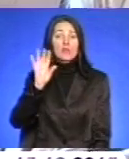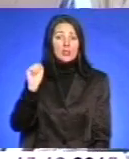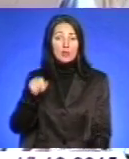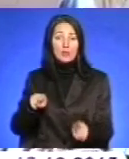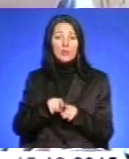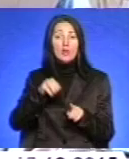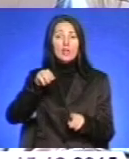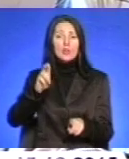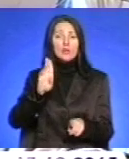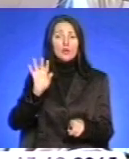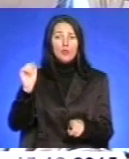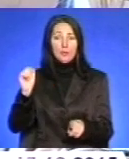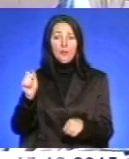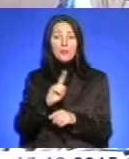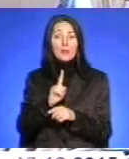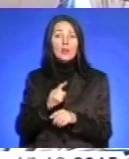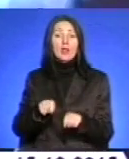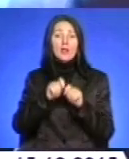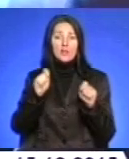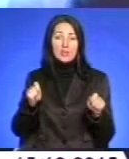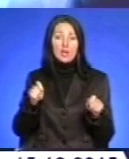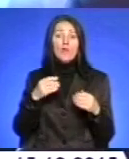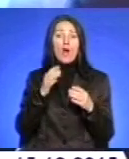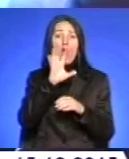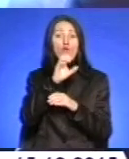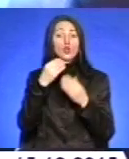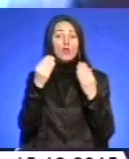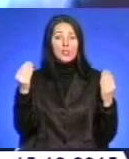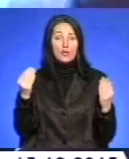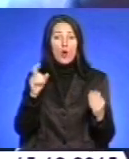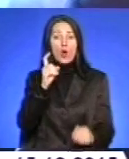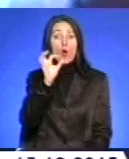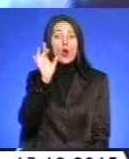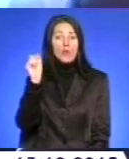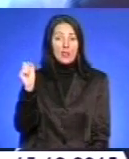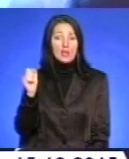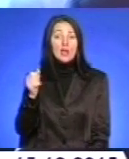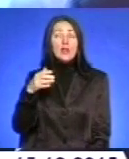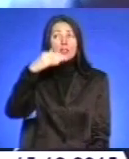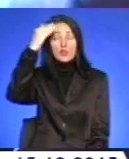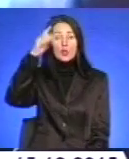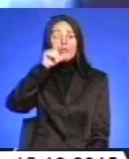відкрив фотовиставку «Хорватія з висоти пташиного польоту». Вона діє у торгівельному центрі «Атріум».